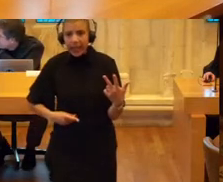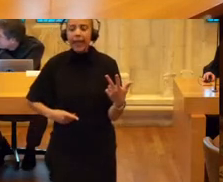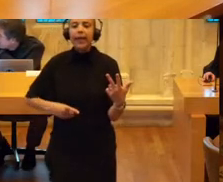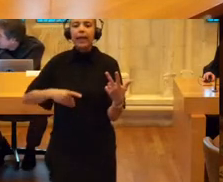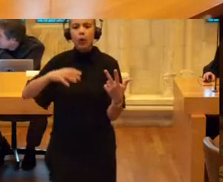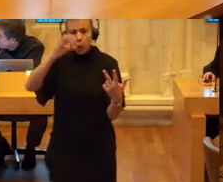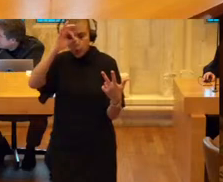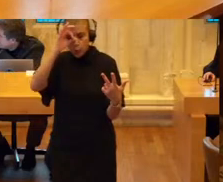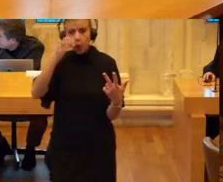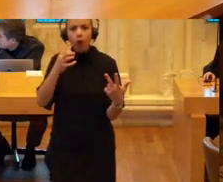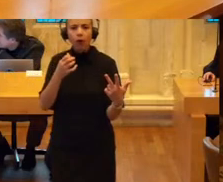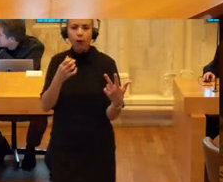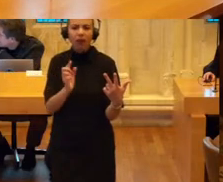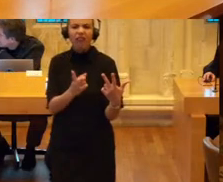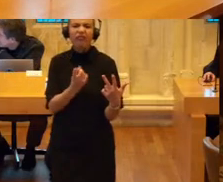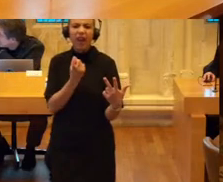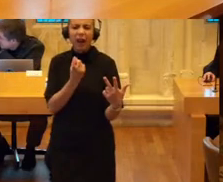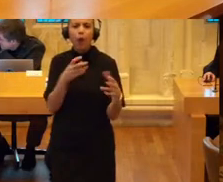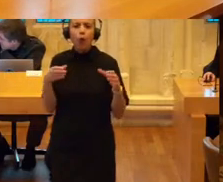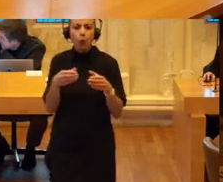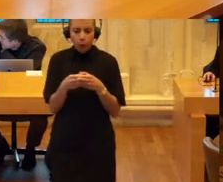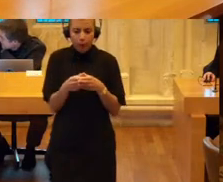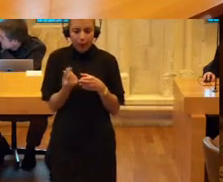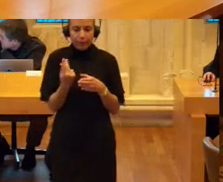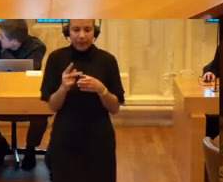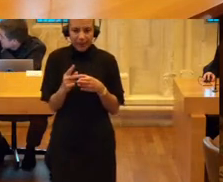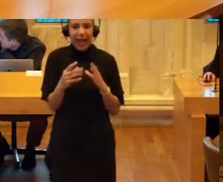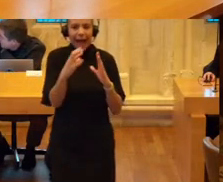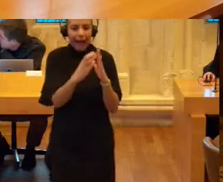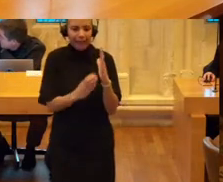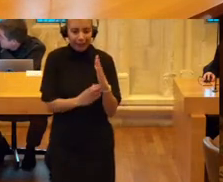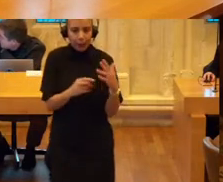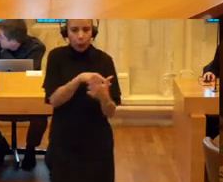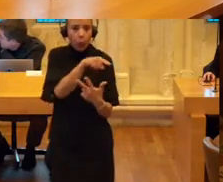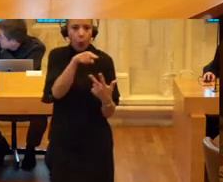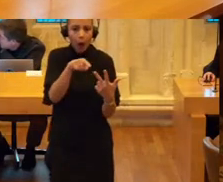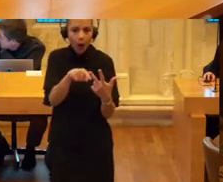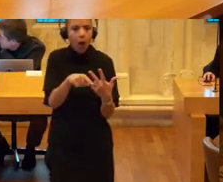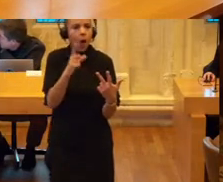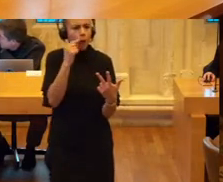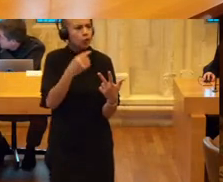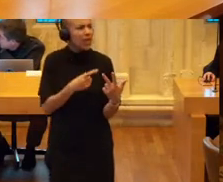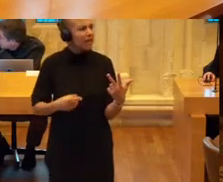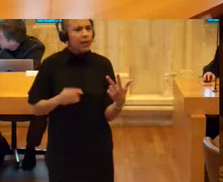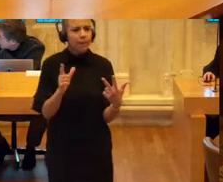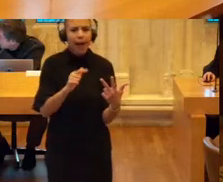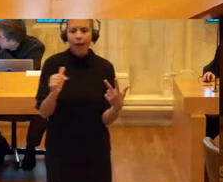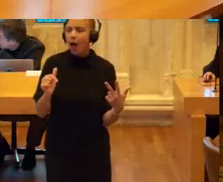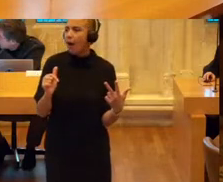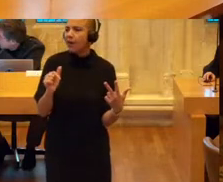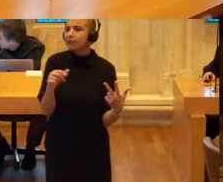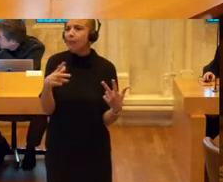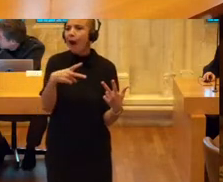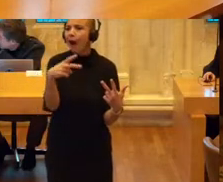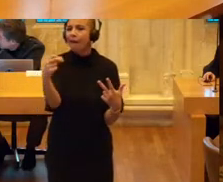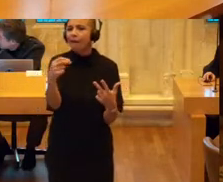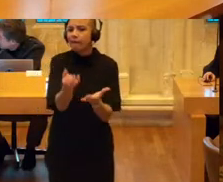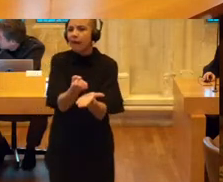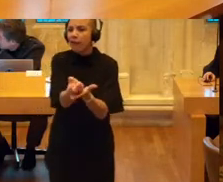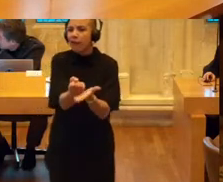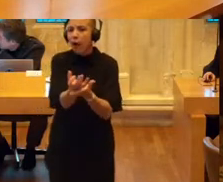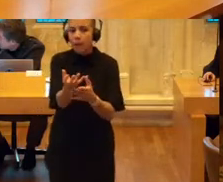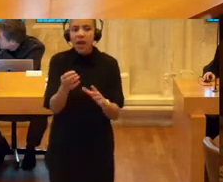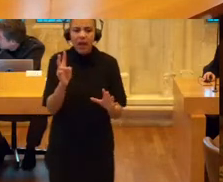enfin, Mme Agnan lui fera savoir, et moi aussi. Parce qu'il y a des choses quand même qui m'ont étonné au sens vraiment étymologique du terme.